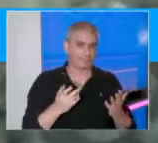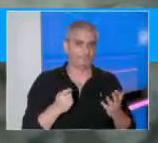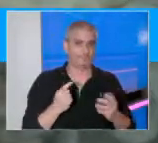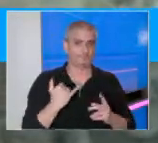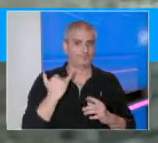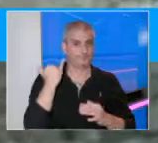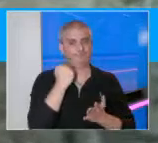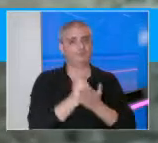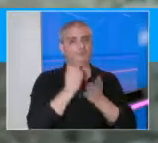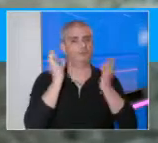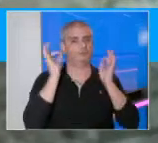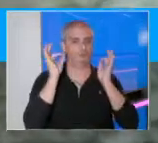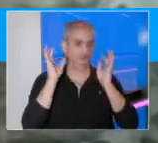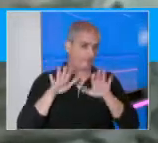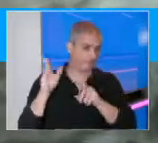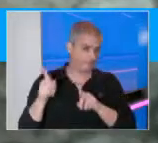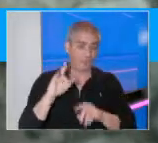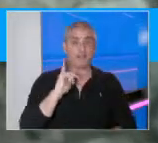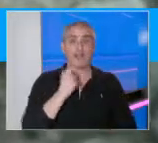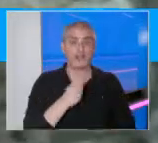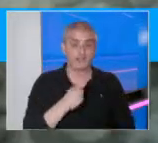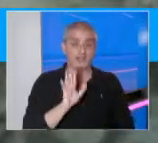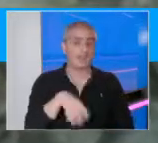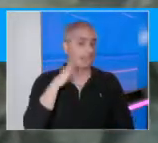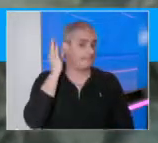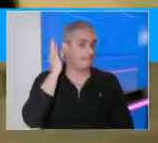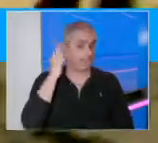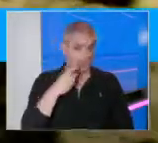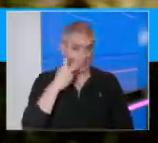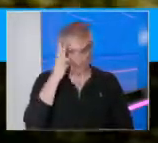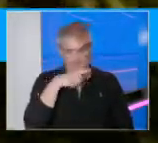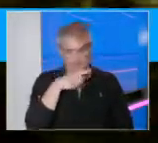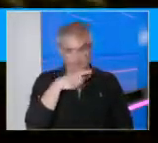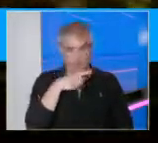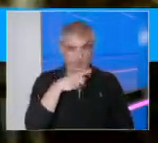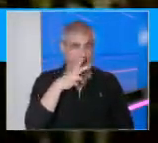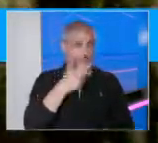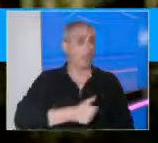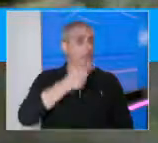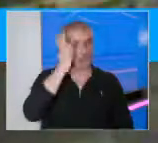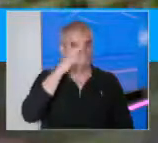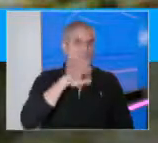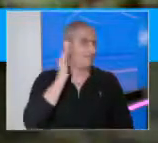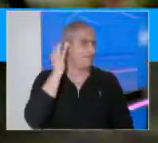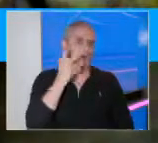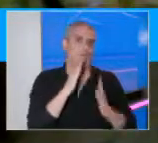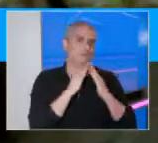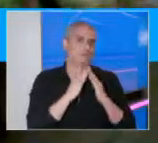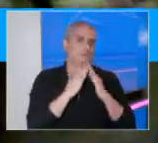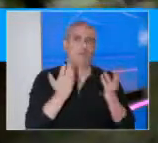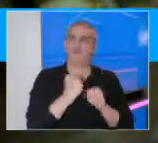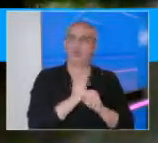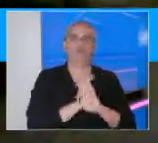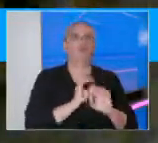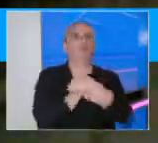להביא לאישור פתיחה רשמית בקבינט. מה שכן, גם הבנות הבינה ההנהגה, שגם הבנות יושבות ללא